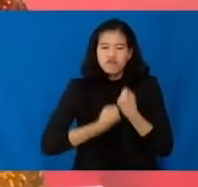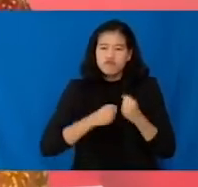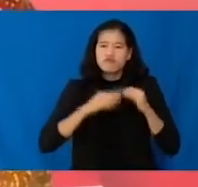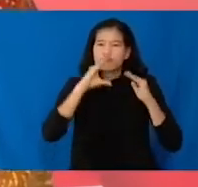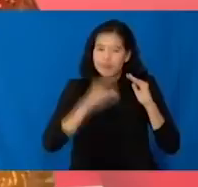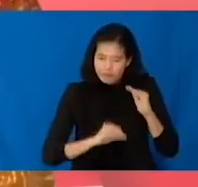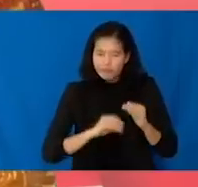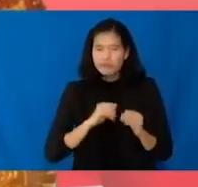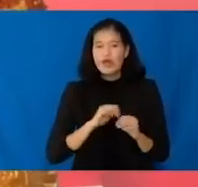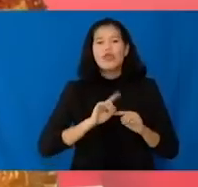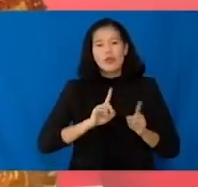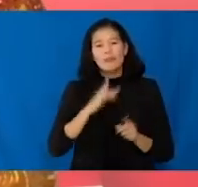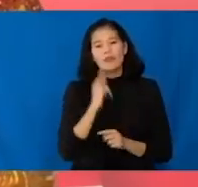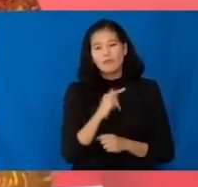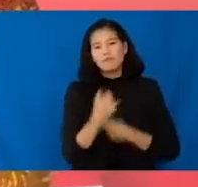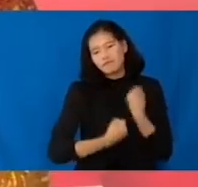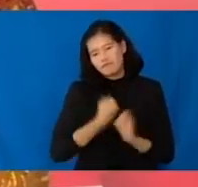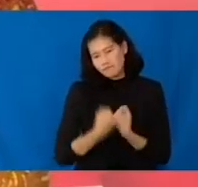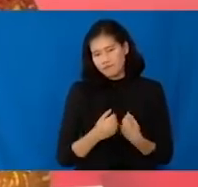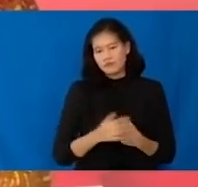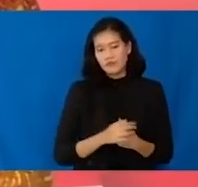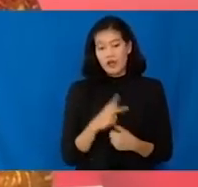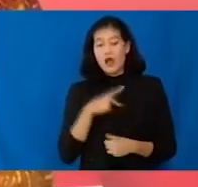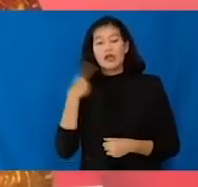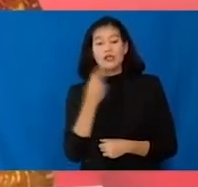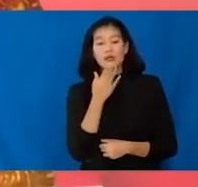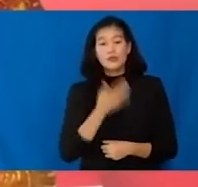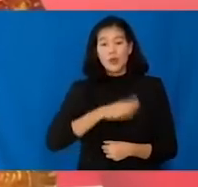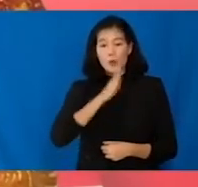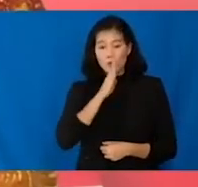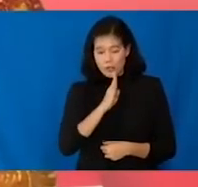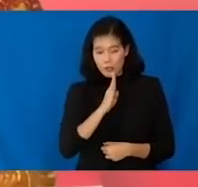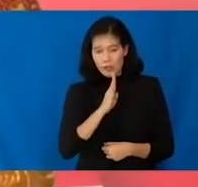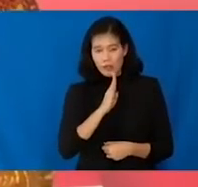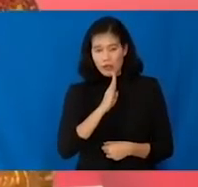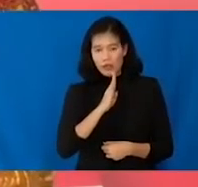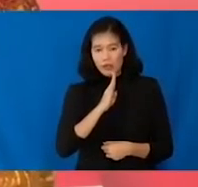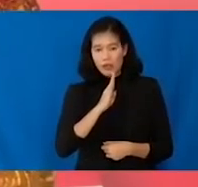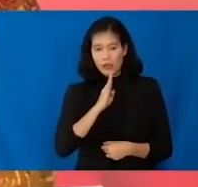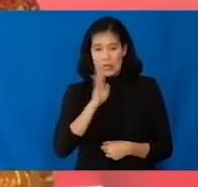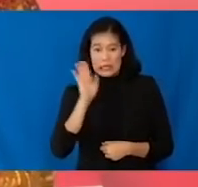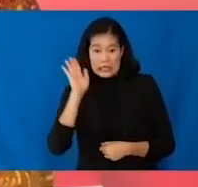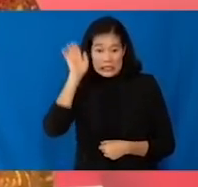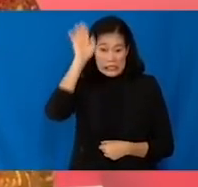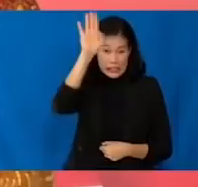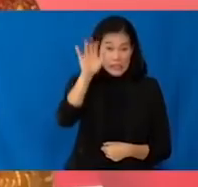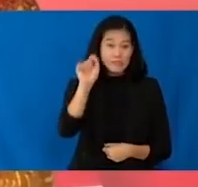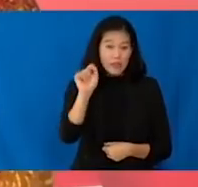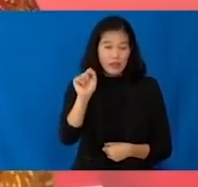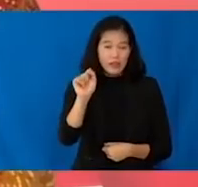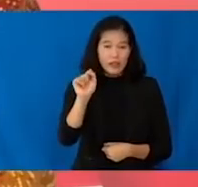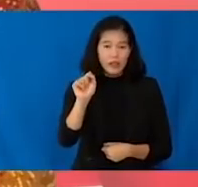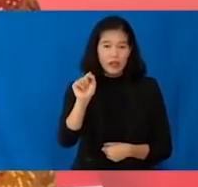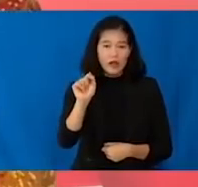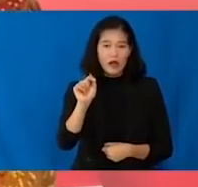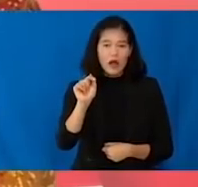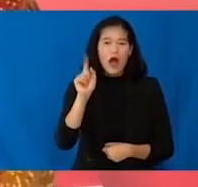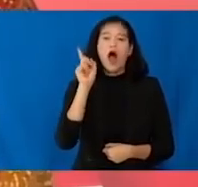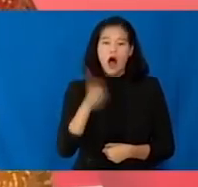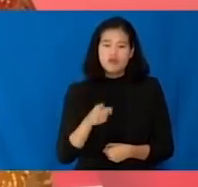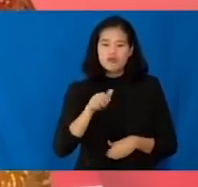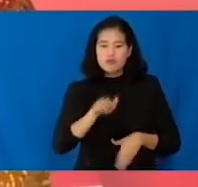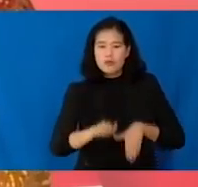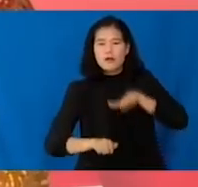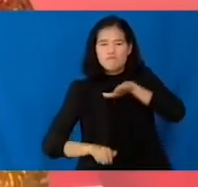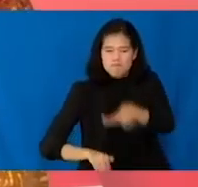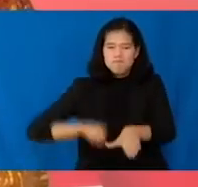kita lakukan komitmen kita kedepan ternyata Hai sudah perang bentuk kita akan melangkah melangkah